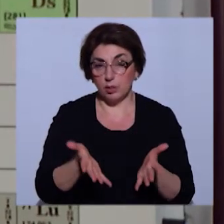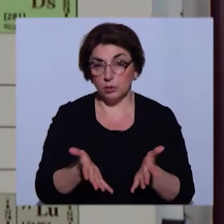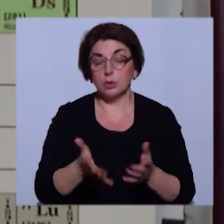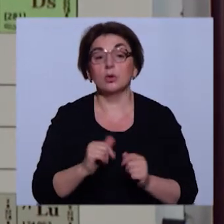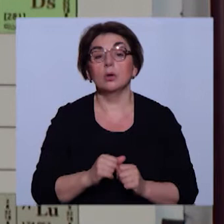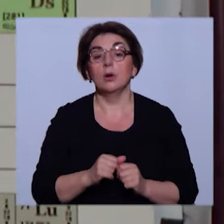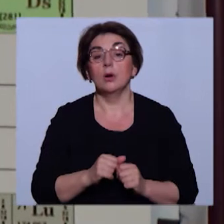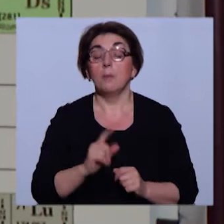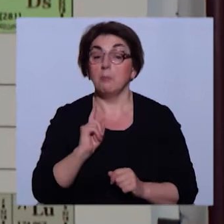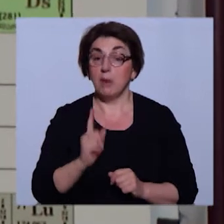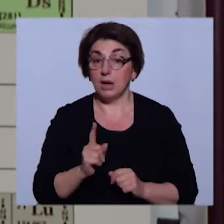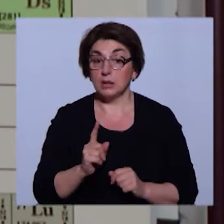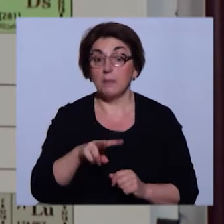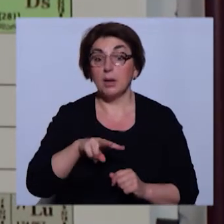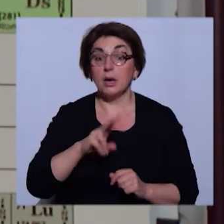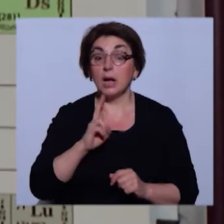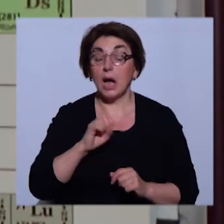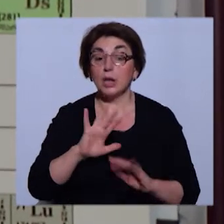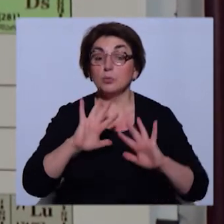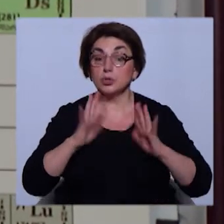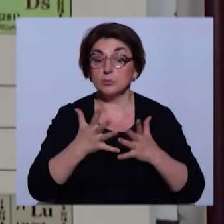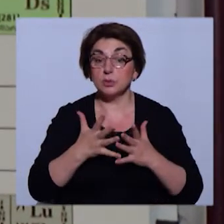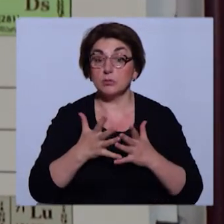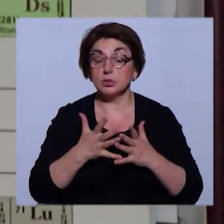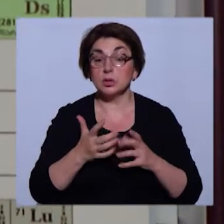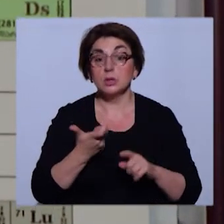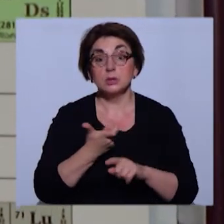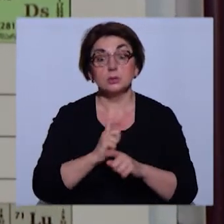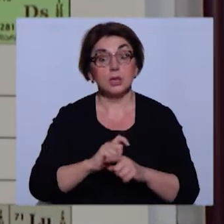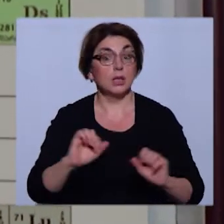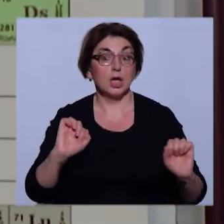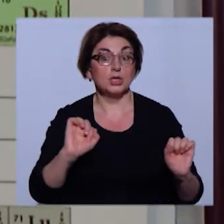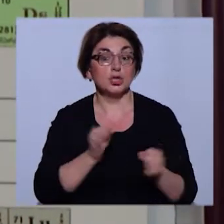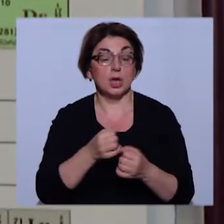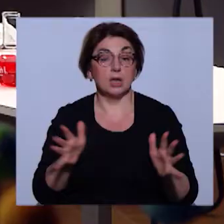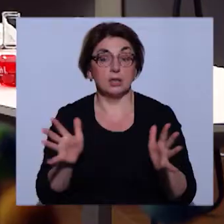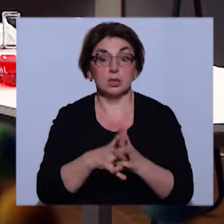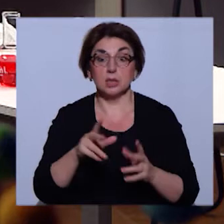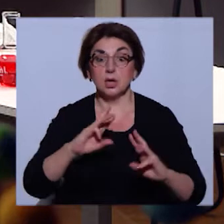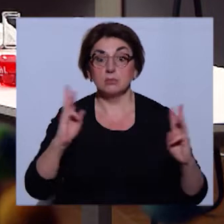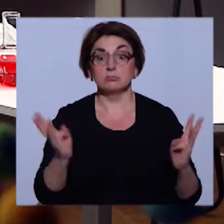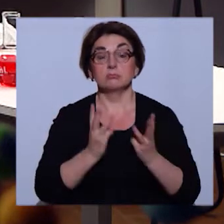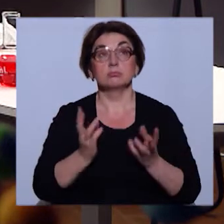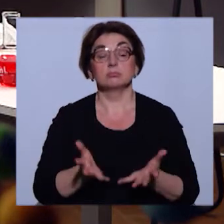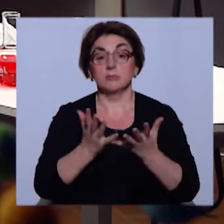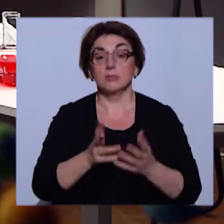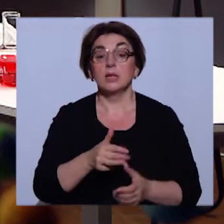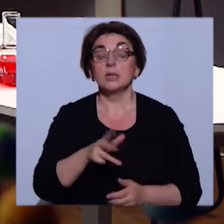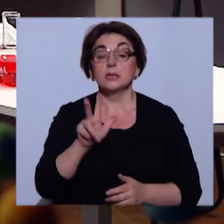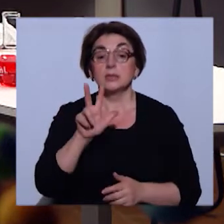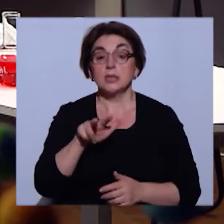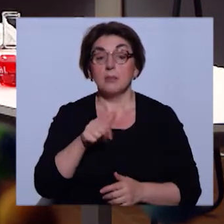უფრო მკვეთრად ჩანდა, ხოლო კალიუმის შემთხვევაში ცეცხლის ალიც კი დავინახეთ. სამივე